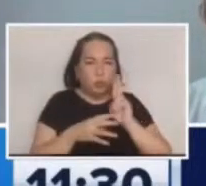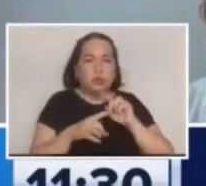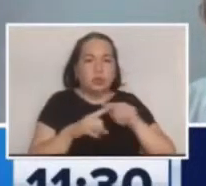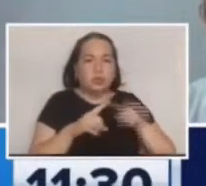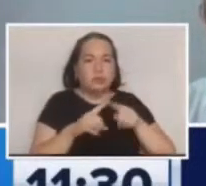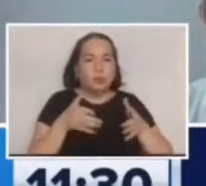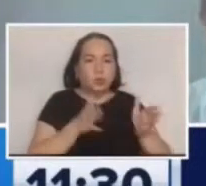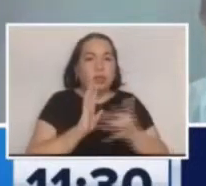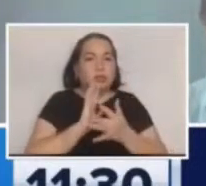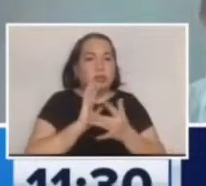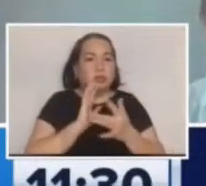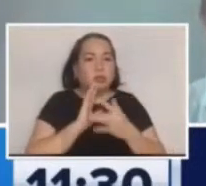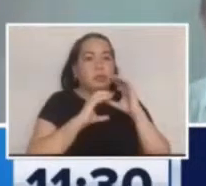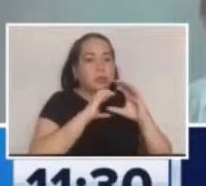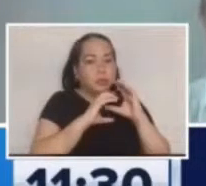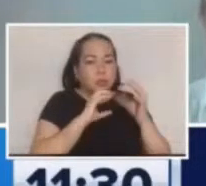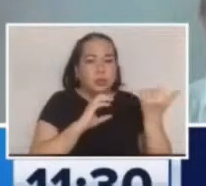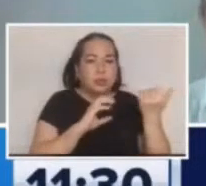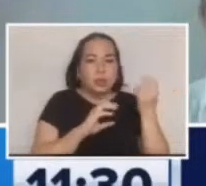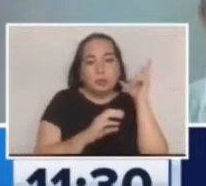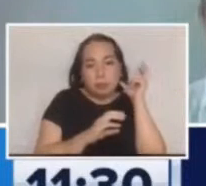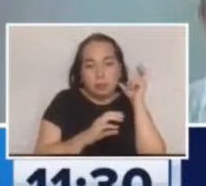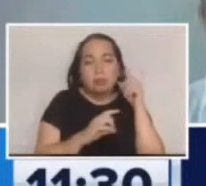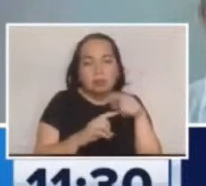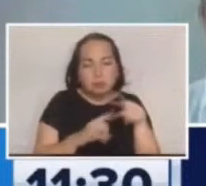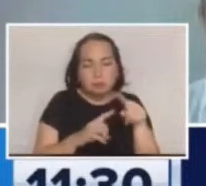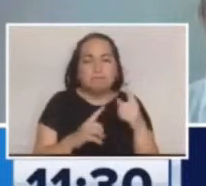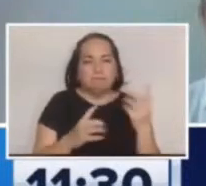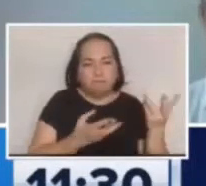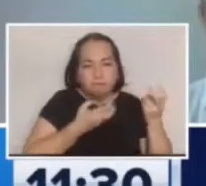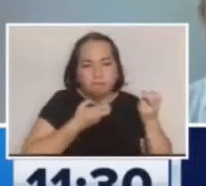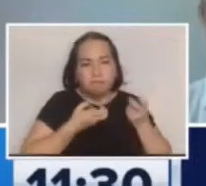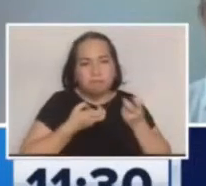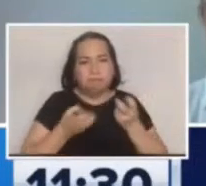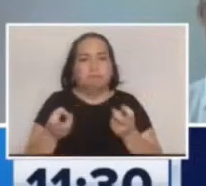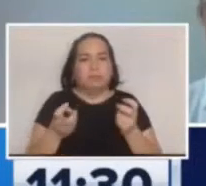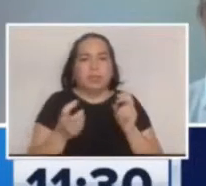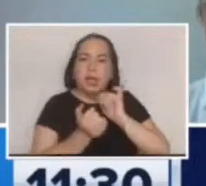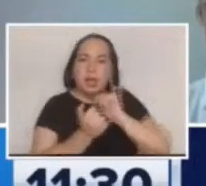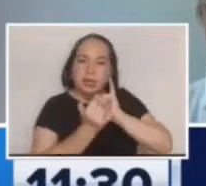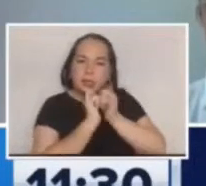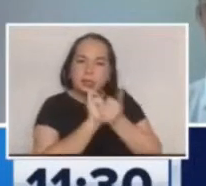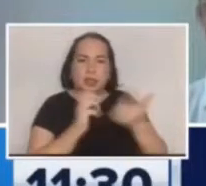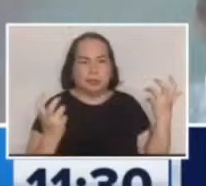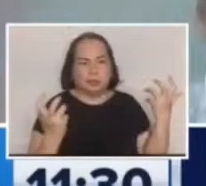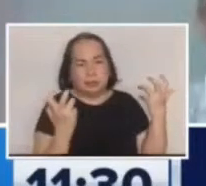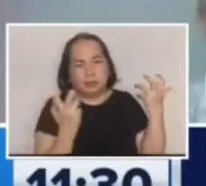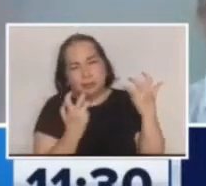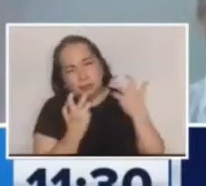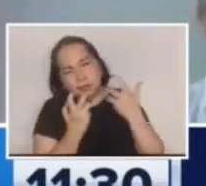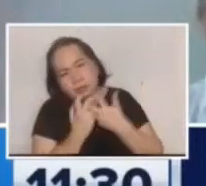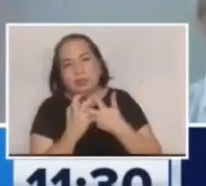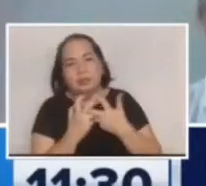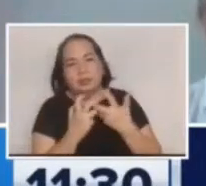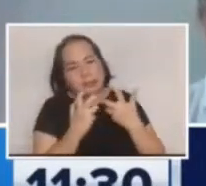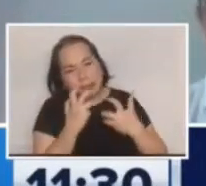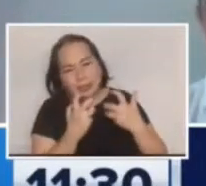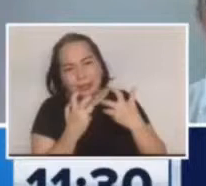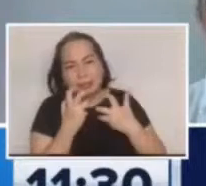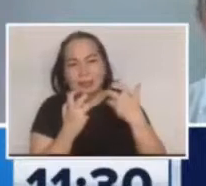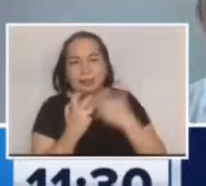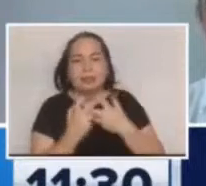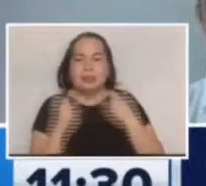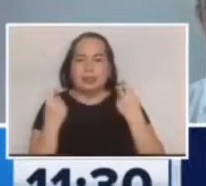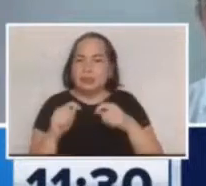talagang ating babantayan. Salamat, Sec. Martin at Rocky. Maraming salamat po sa inyong panahon, Secretary Leonor Liling